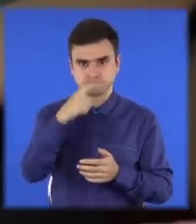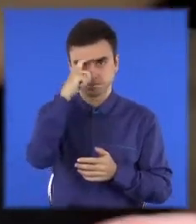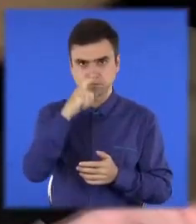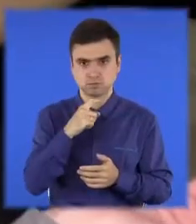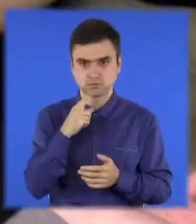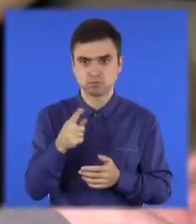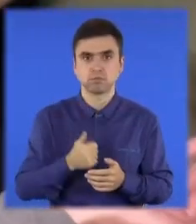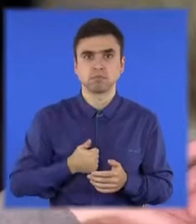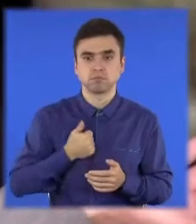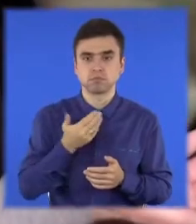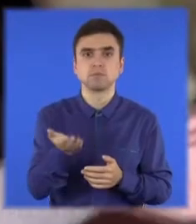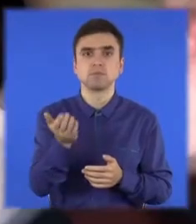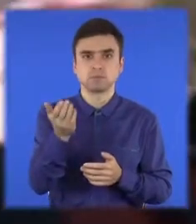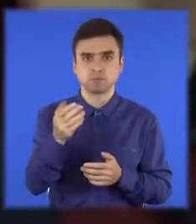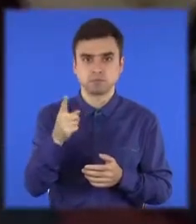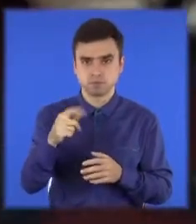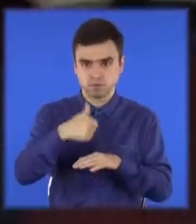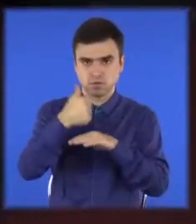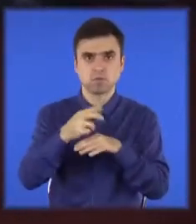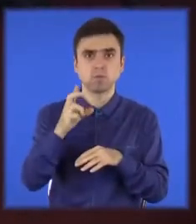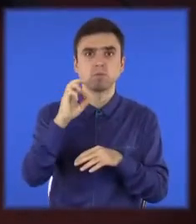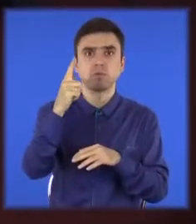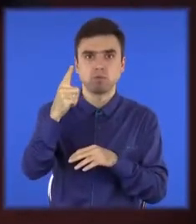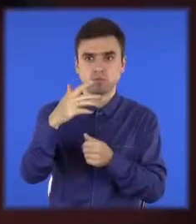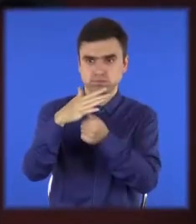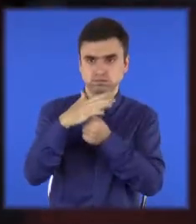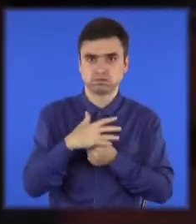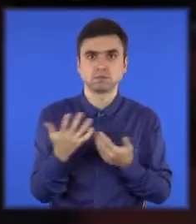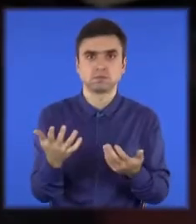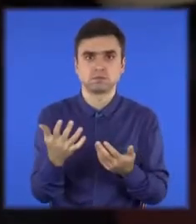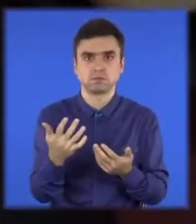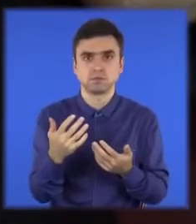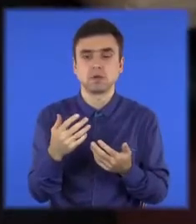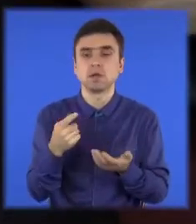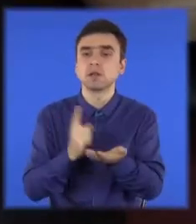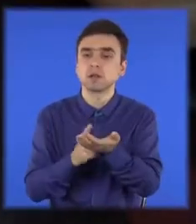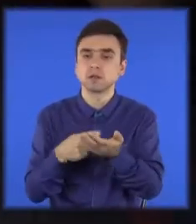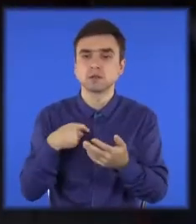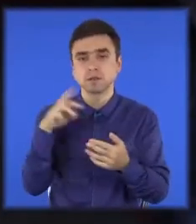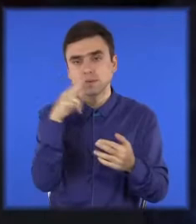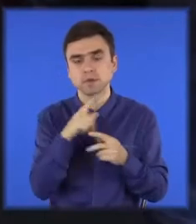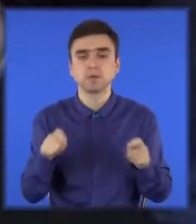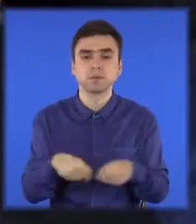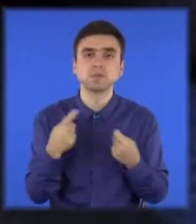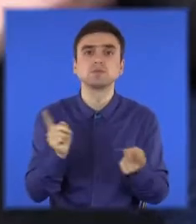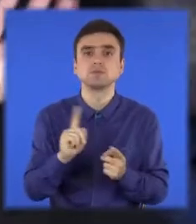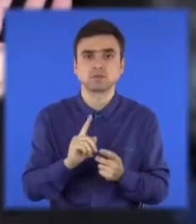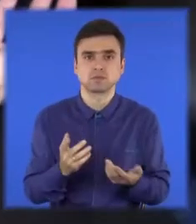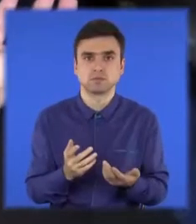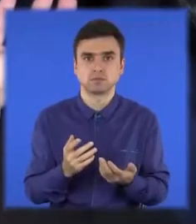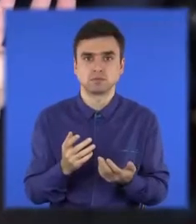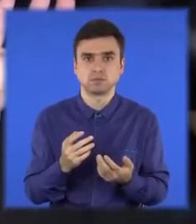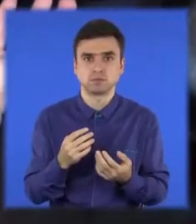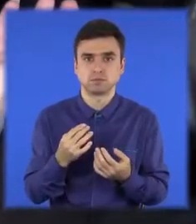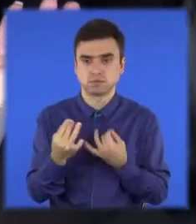рішили, що ви Бог, или що ж ви со мною розумієте? Ви вначале докажіть мені, що я щось зроблю не так, і ви со мною таким образом беседуєте. Що це взагалі